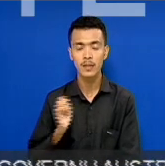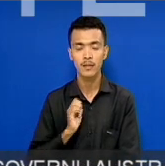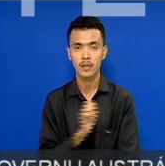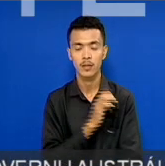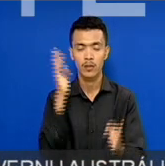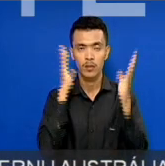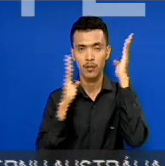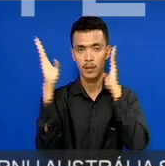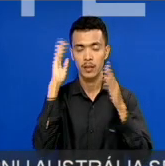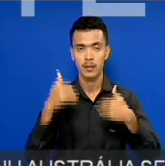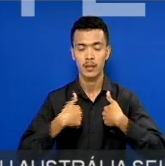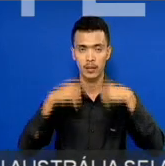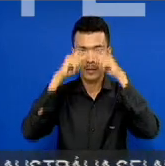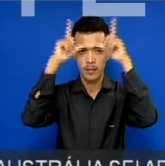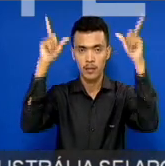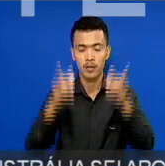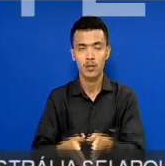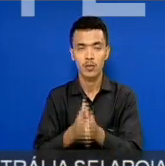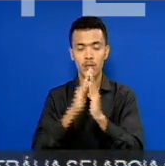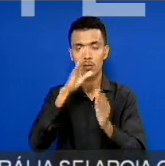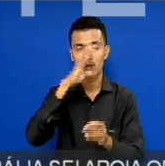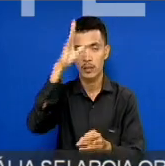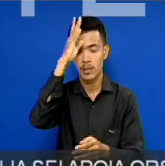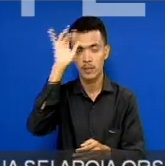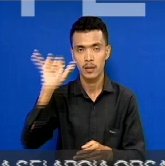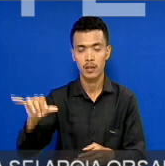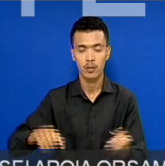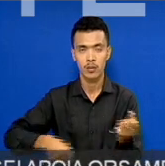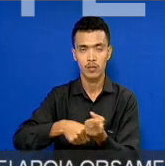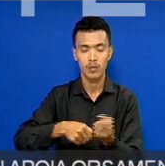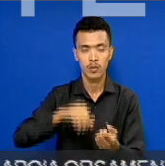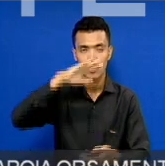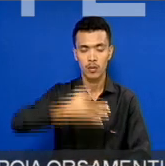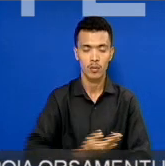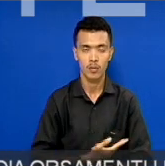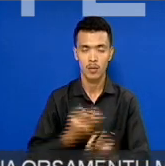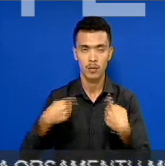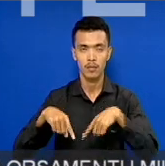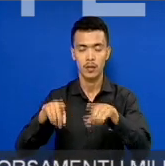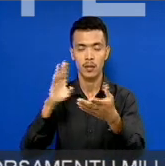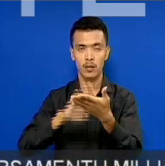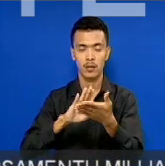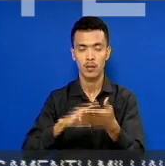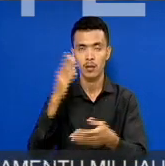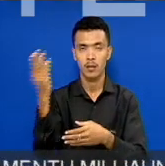Embaixador Malásia e Timor-Leste desafia a Inang Amansira a suporta o Amba Escola e a Malásia.